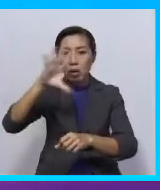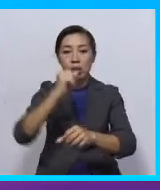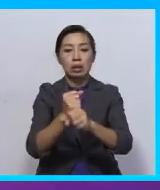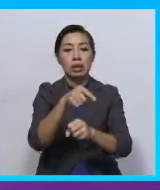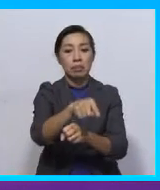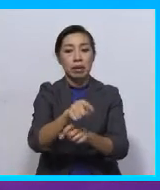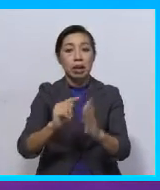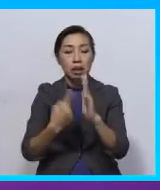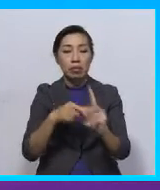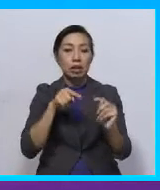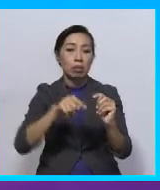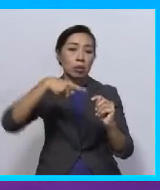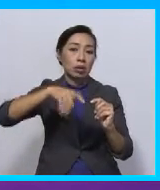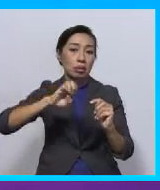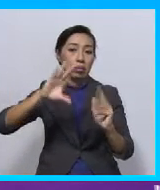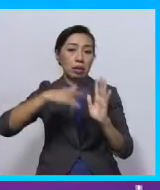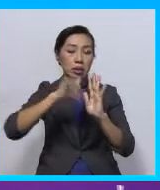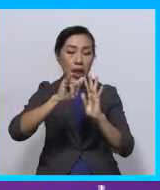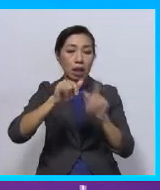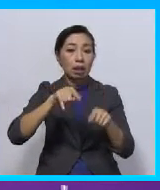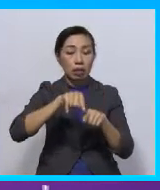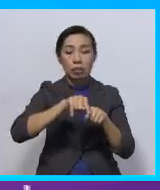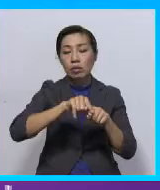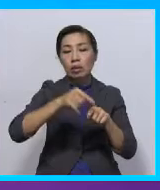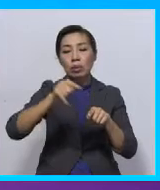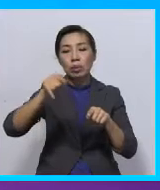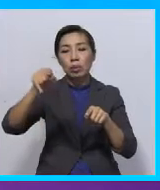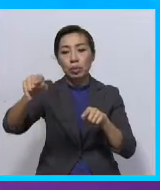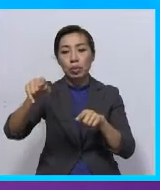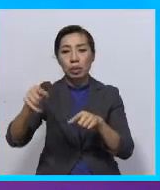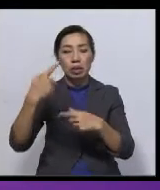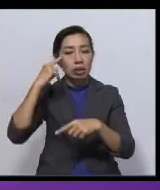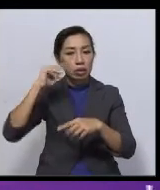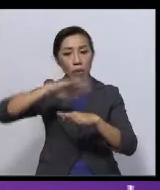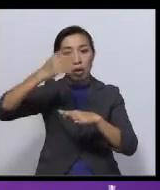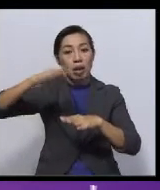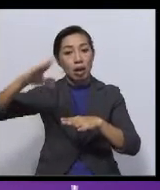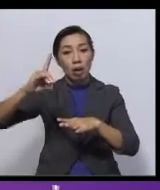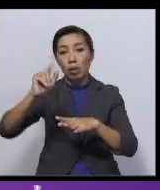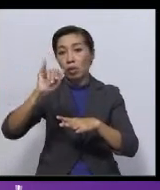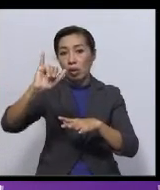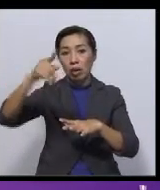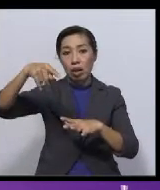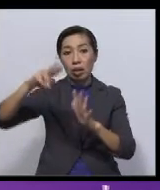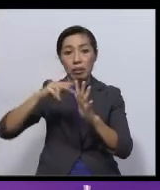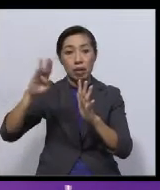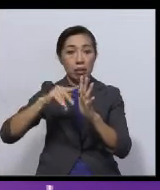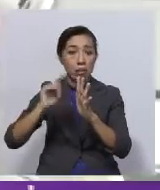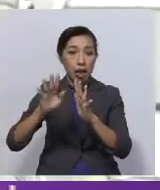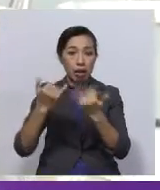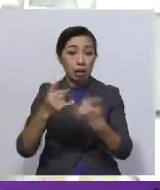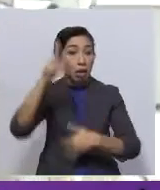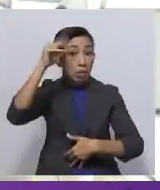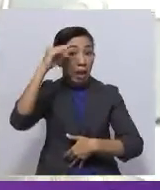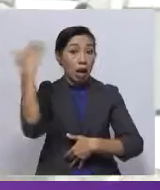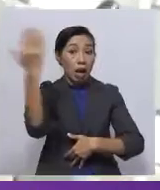่ที่บริเวณตำบพิชัยช่งเขาโดยฟรั่งเรื่อยไปจนถึงขาวโดยพระบาทส่นสภาอากาศในพื้นท